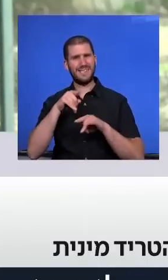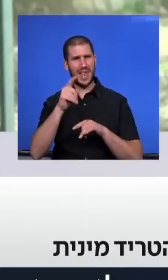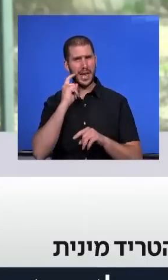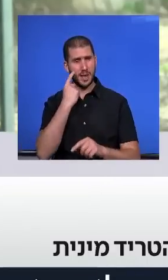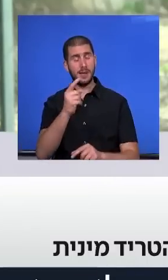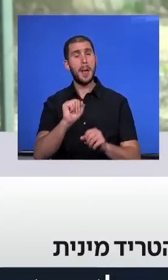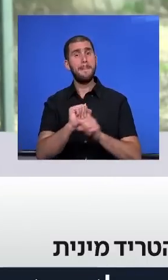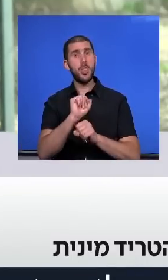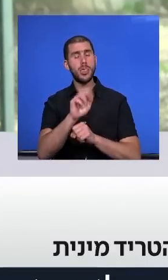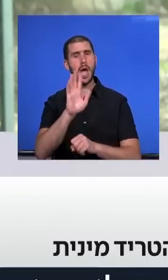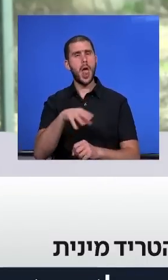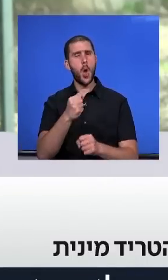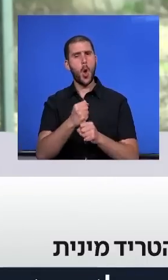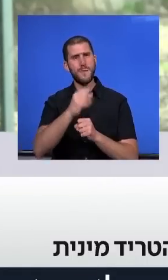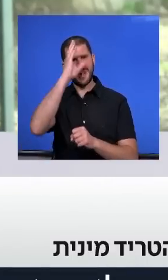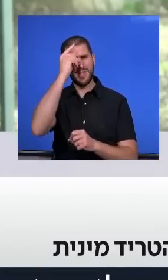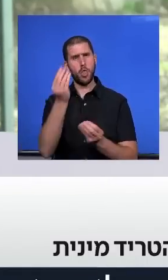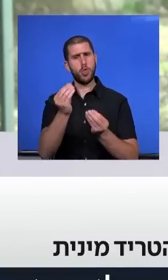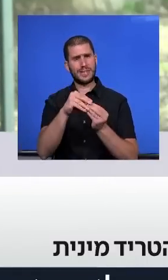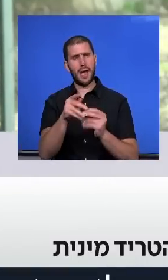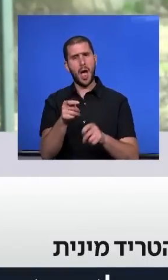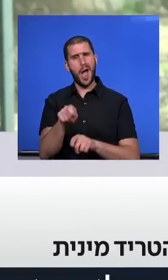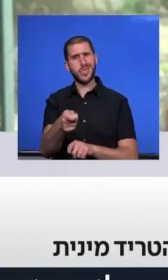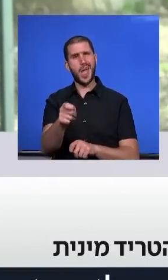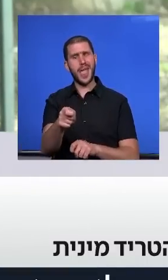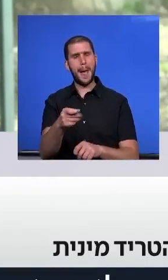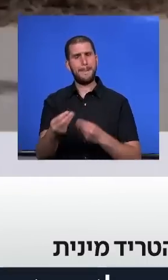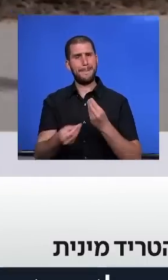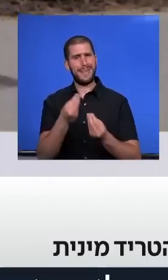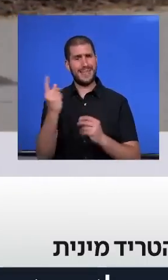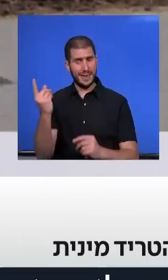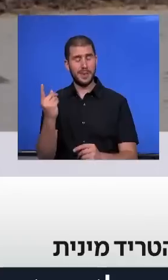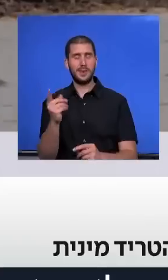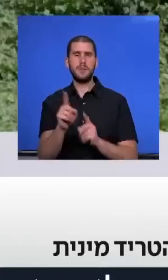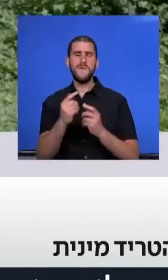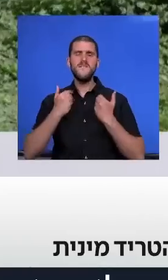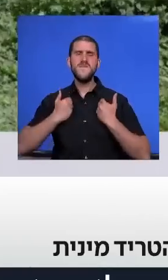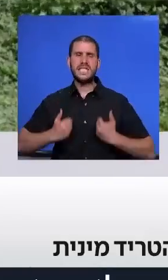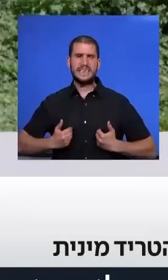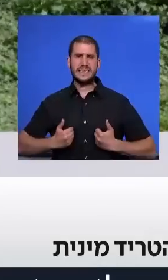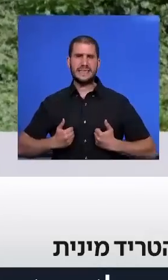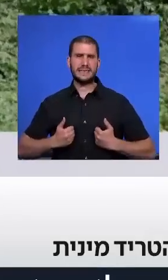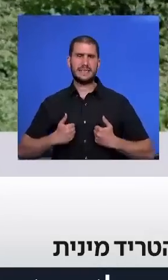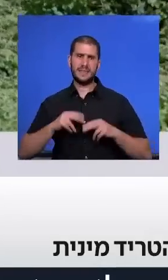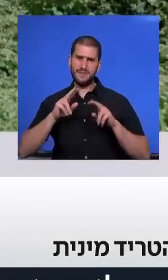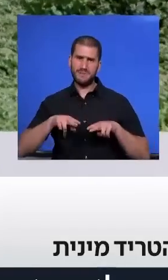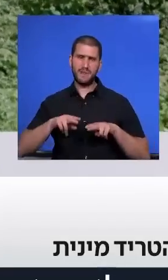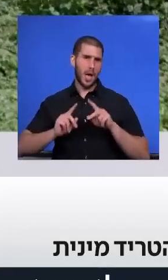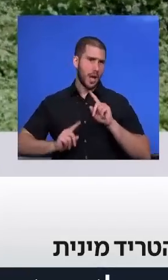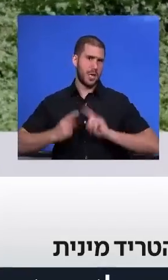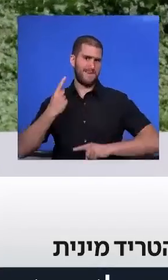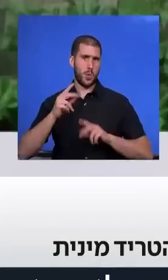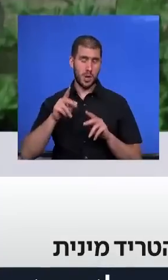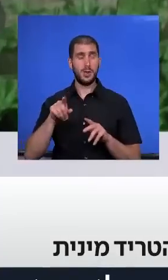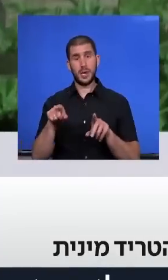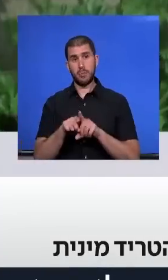שם על עובד נוסף שהטריד אותה מינית לטענתה באופן פיזי על הרף הגבוה. כמו